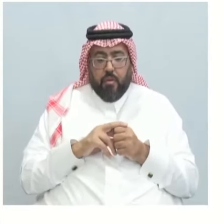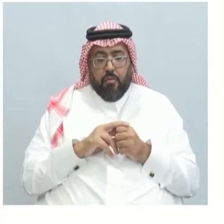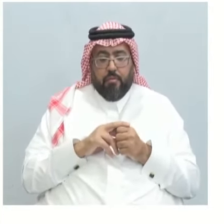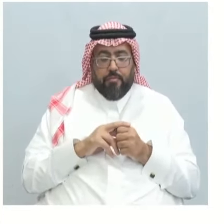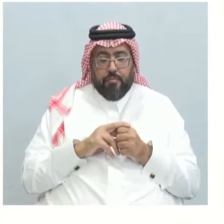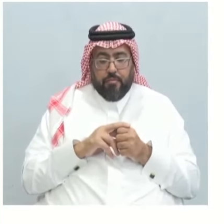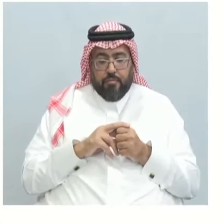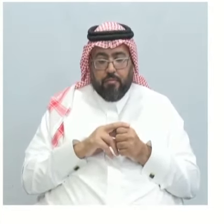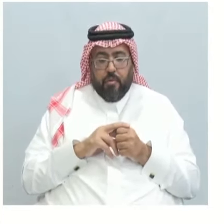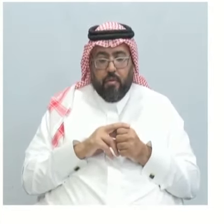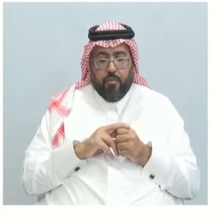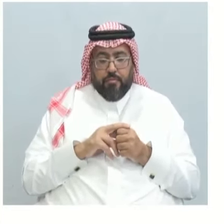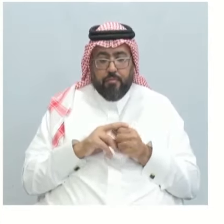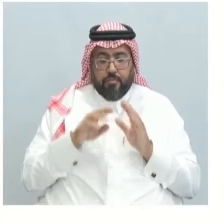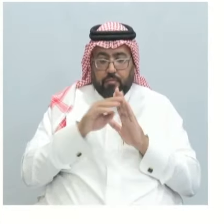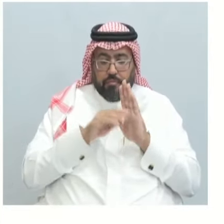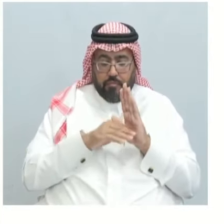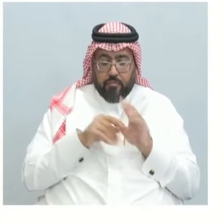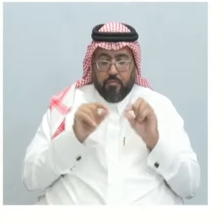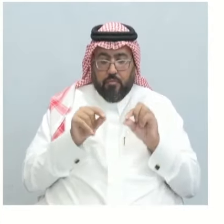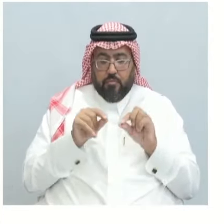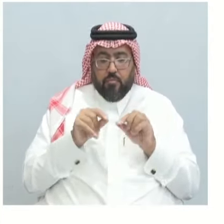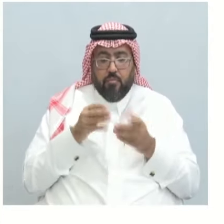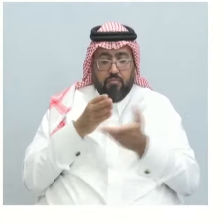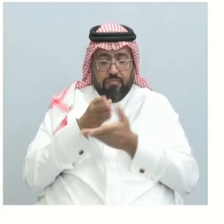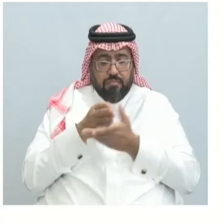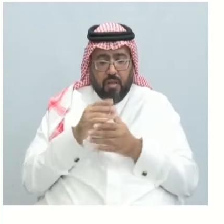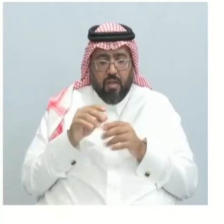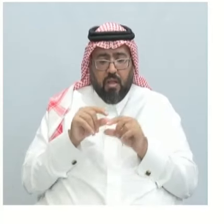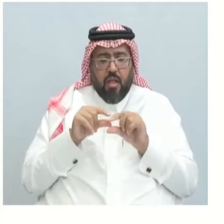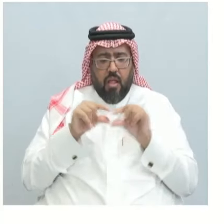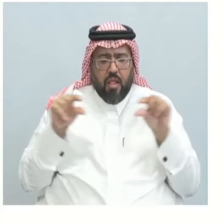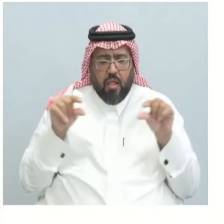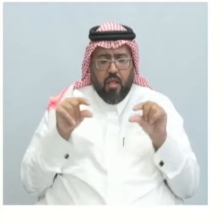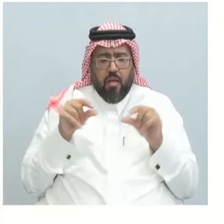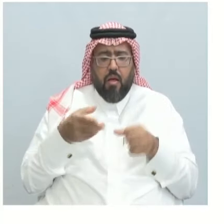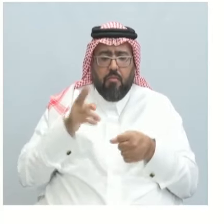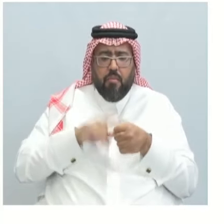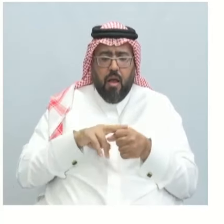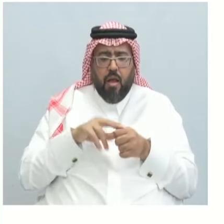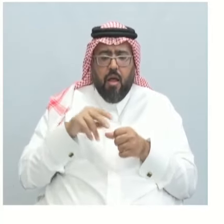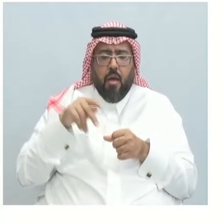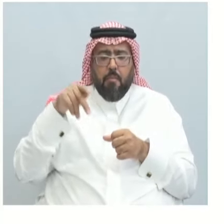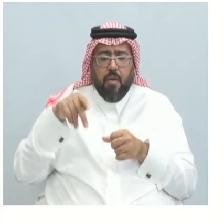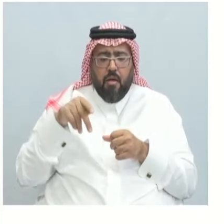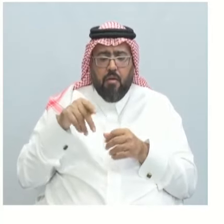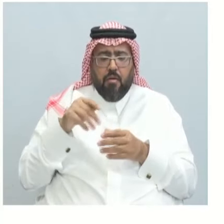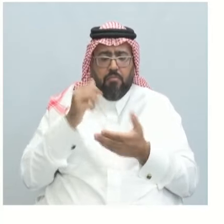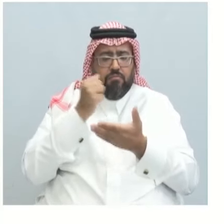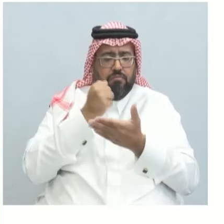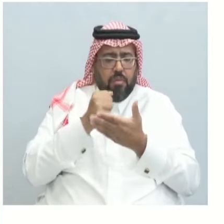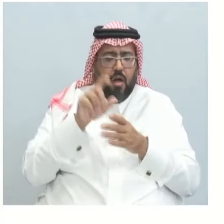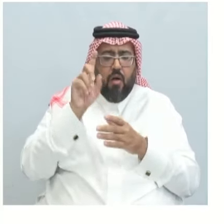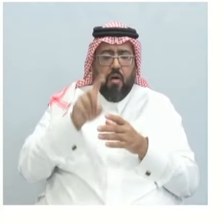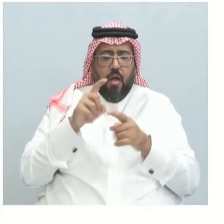اثنان اضغط على البرنامج الذي لا يستجيب في القائمه ثم اضغط على انهاء المهمه